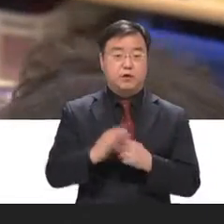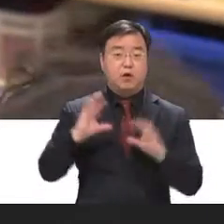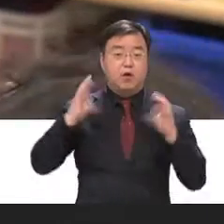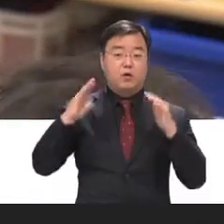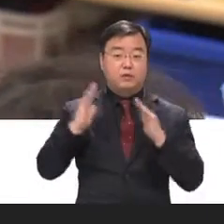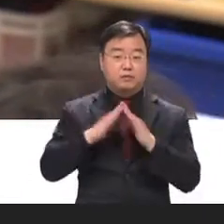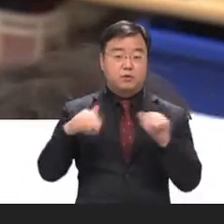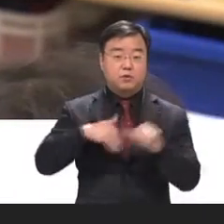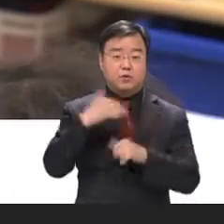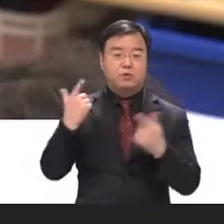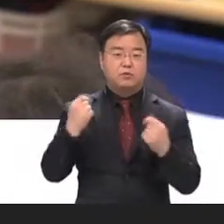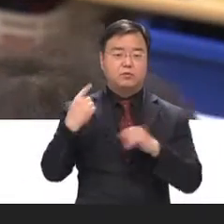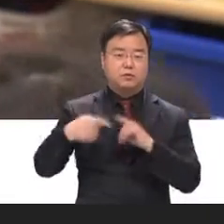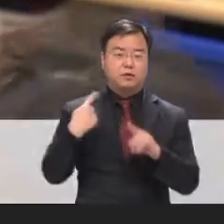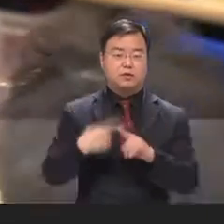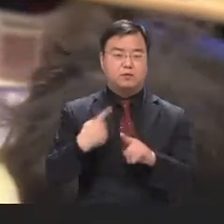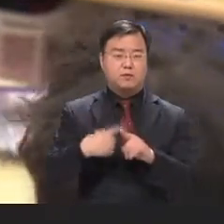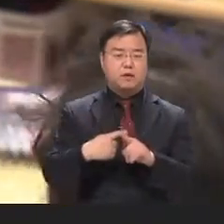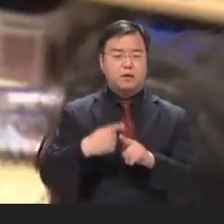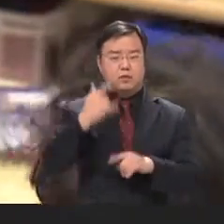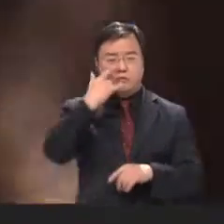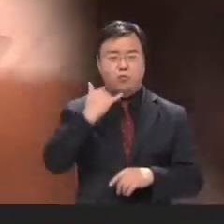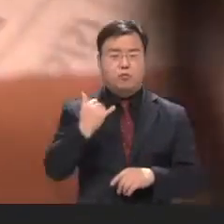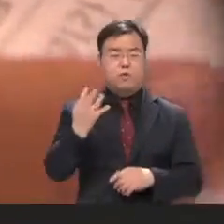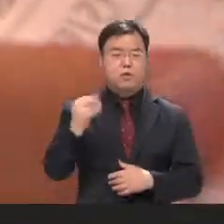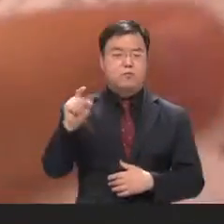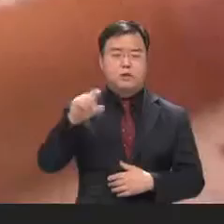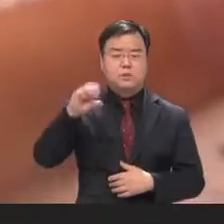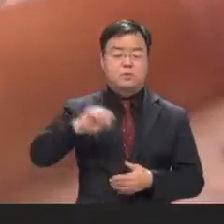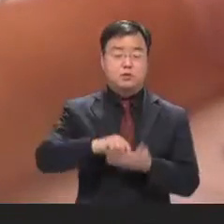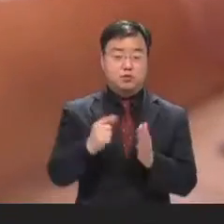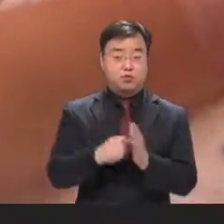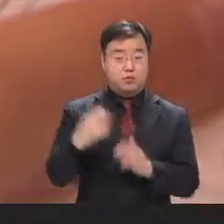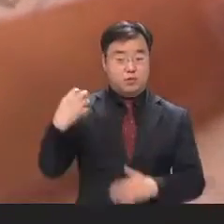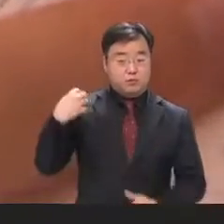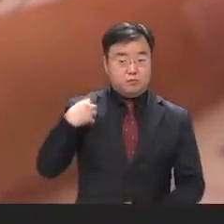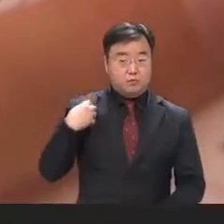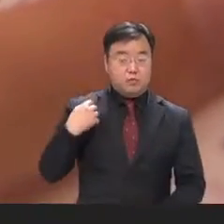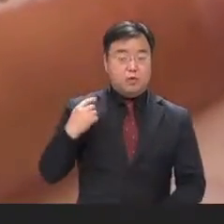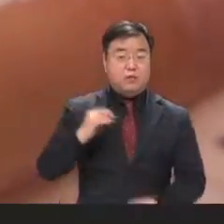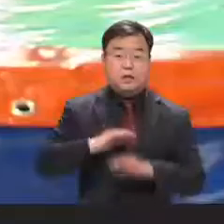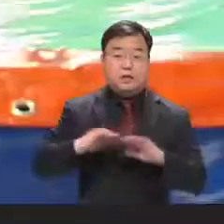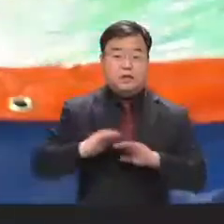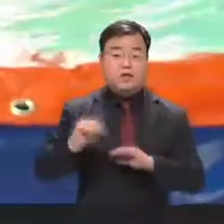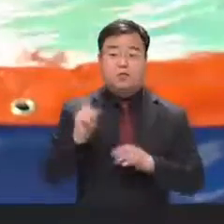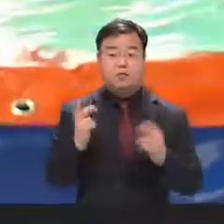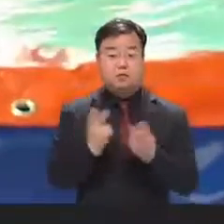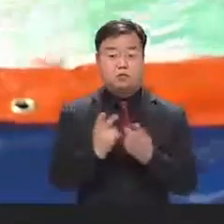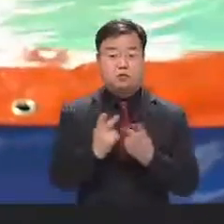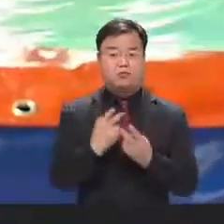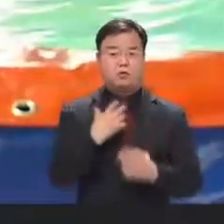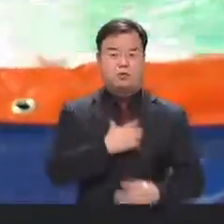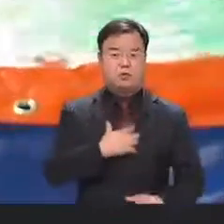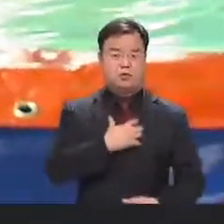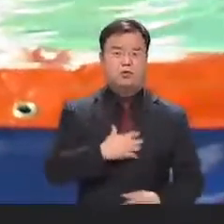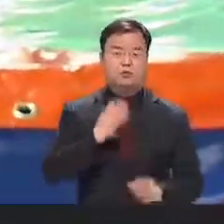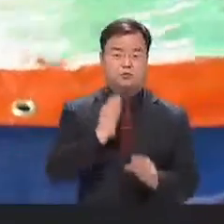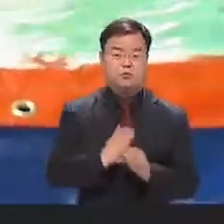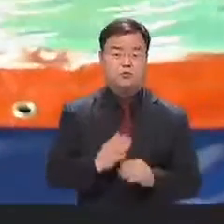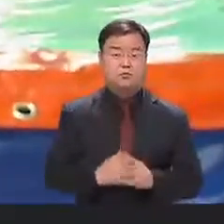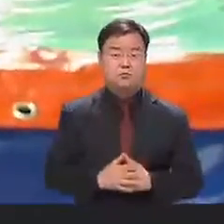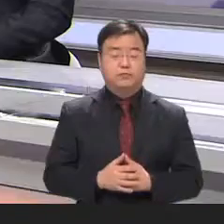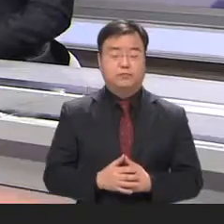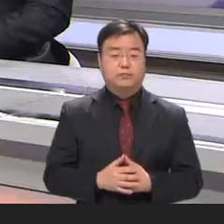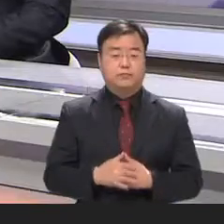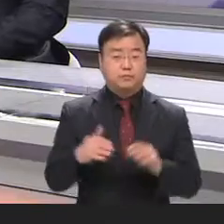인데요 학부모들 역시 수십만원의 비용 부담을 어떻게 해결해야 할지 몰라 불안해 하고 있는 상황입니다 4 답답하군요